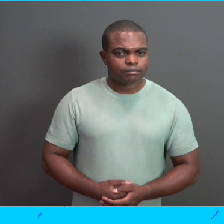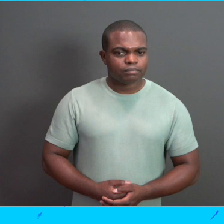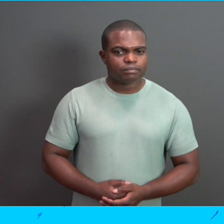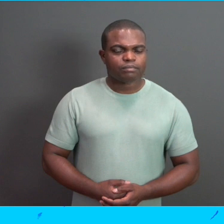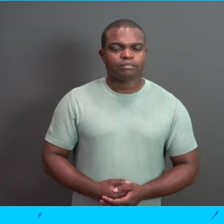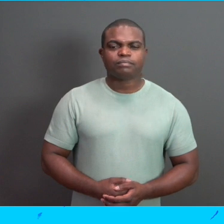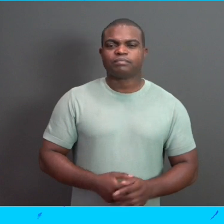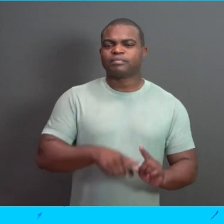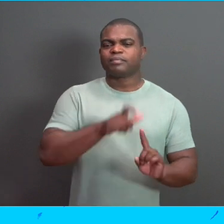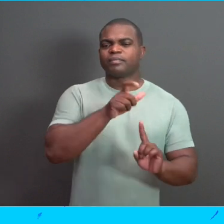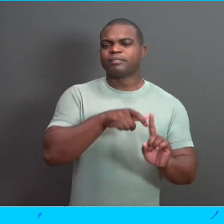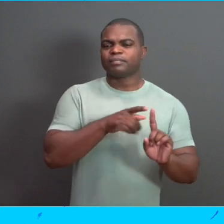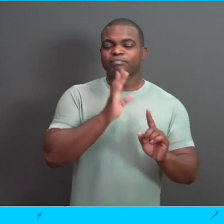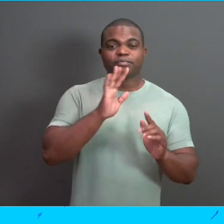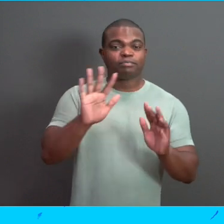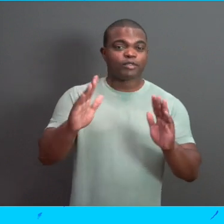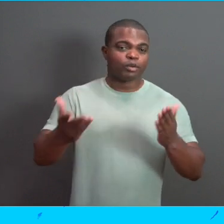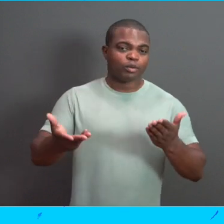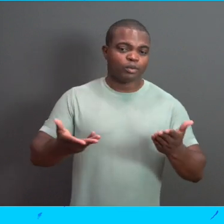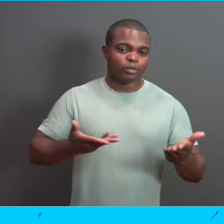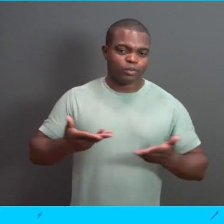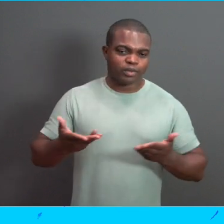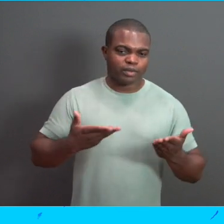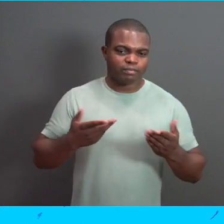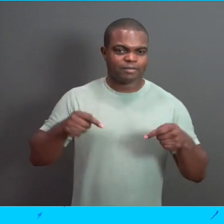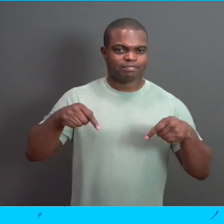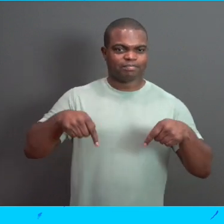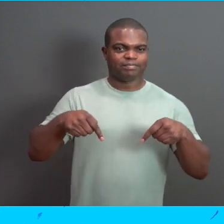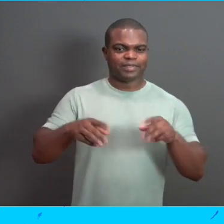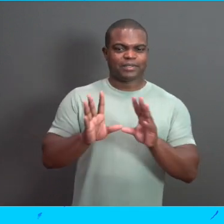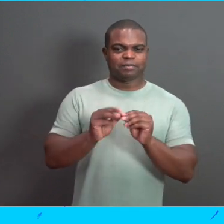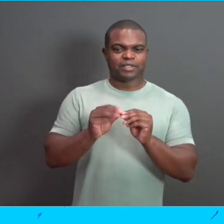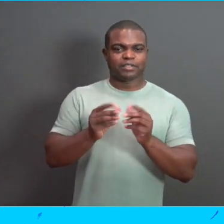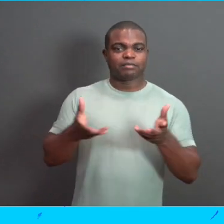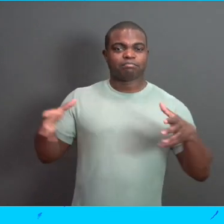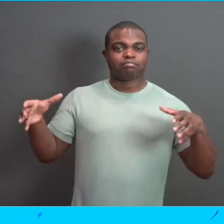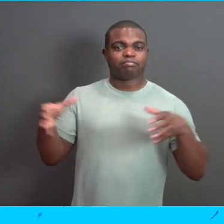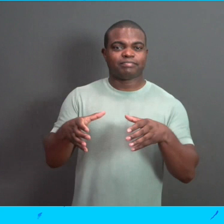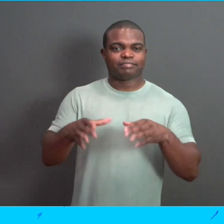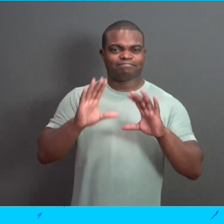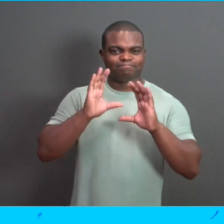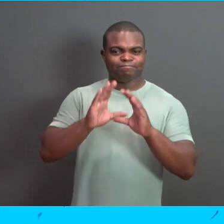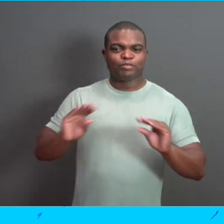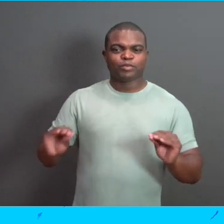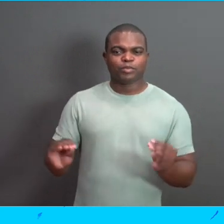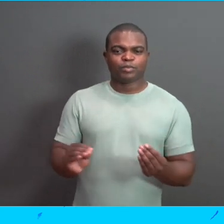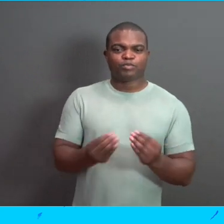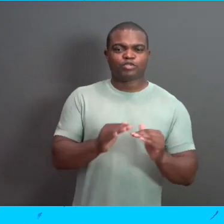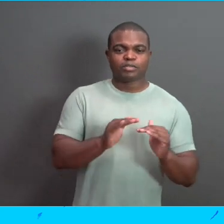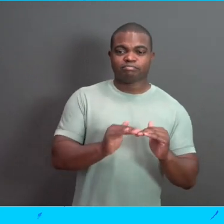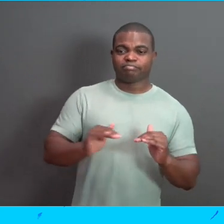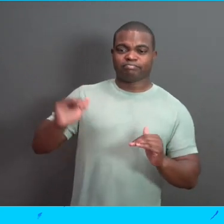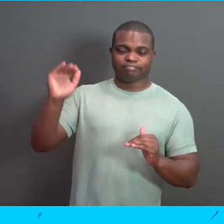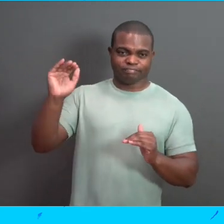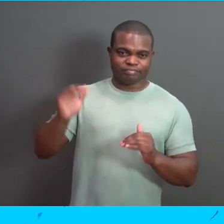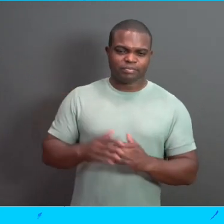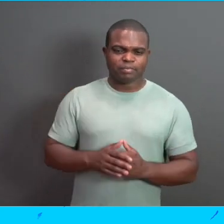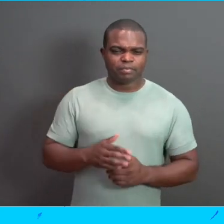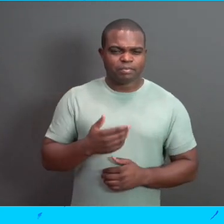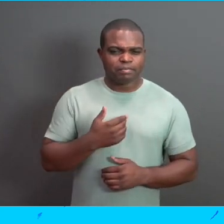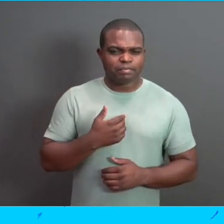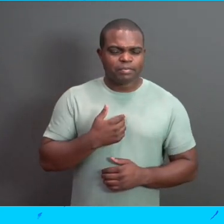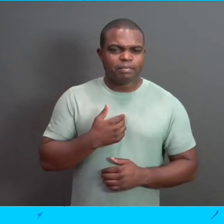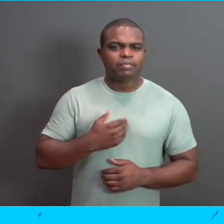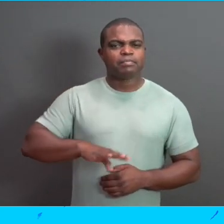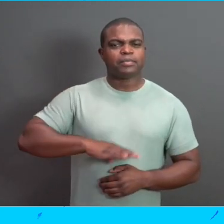Oui, bienvenue tout le monde qui va participer à cette séance sur les adolescences. Et je suis Madhya